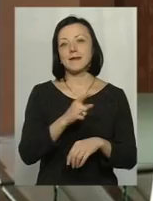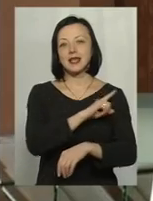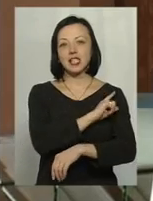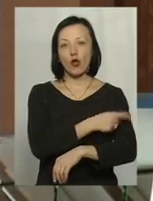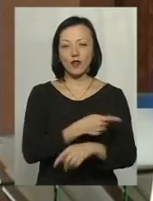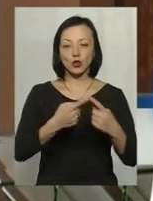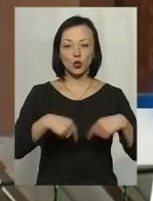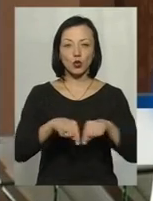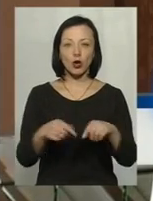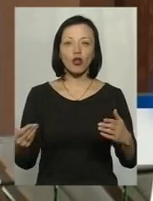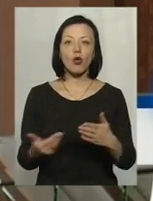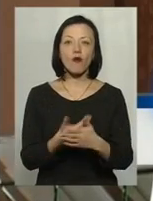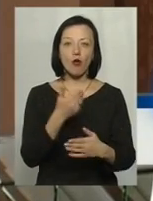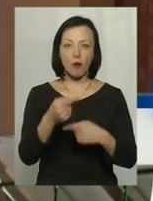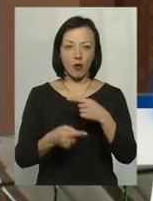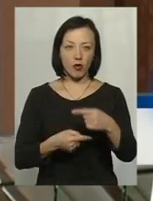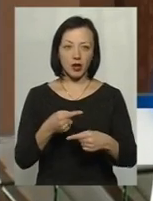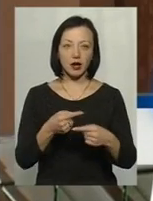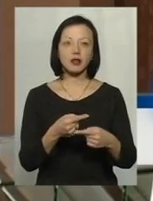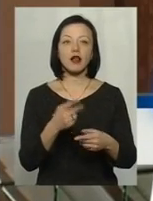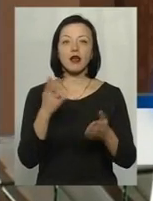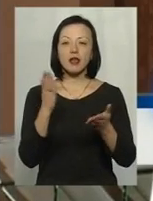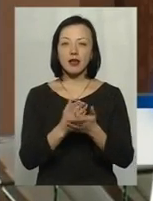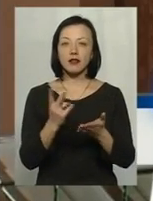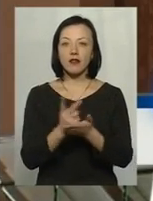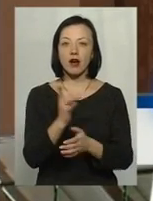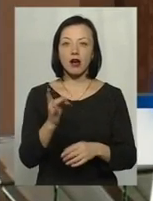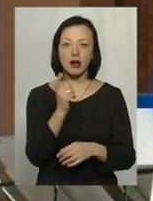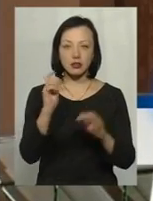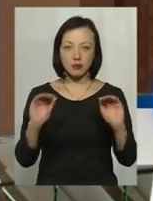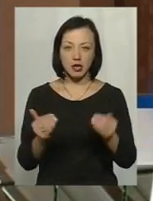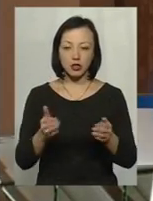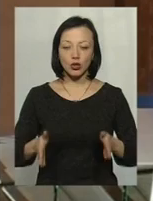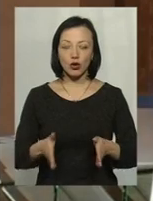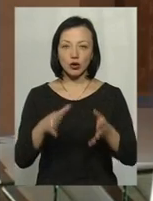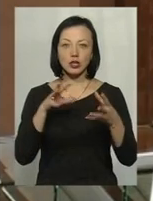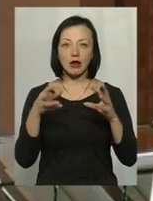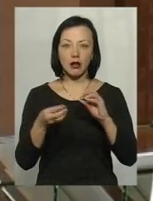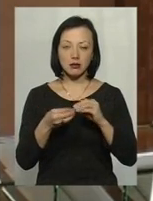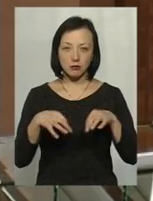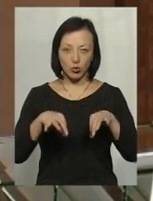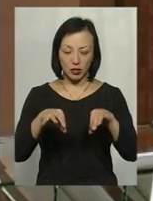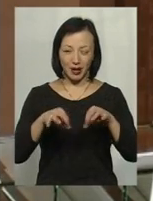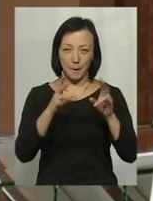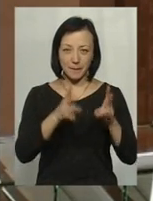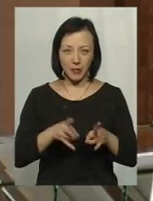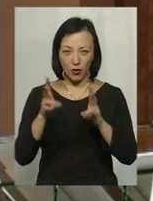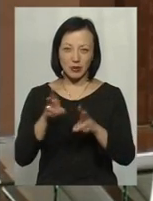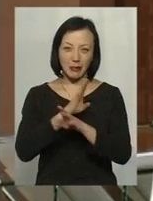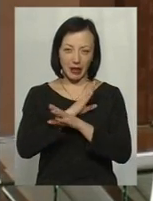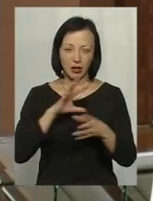генерації. Відмічається майже вдвічі менше дорожньо-транспортних пригод, особливо смертельними наслідками, а також такі